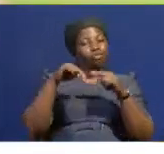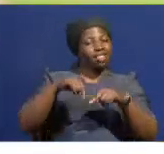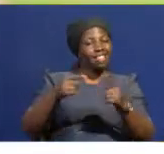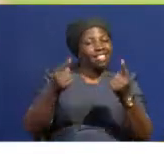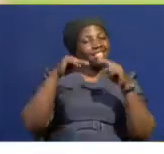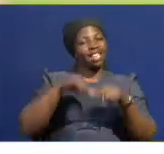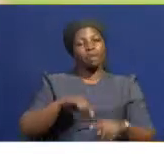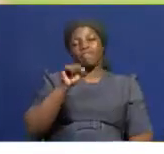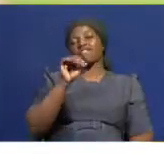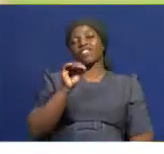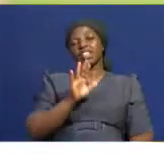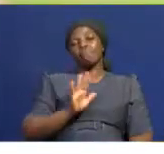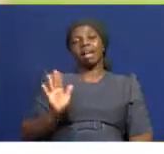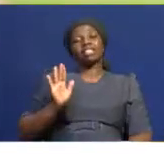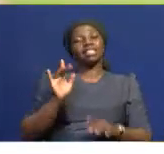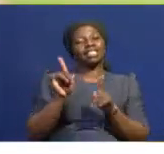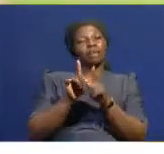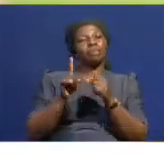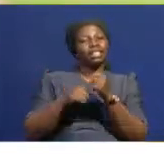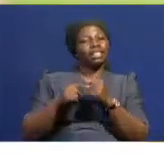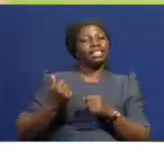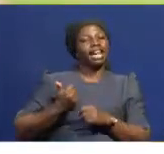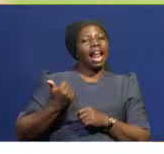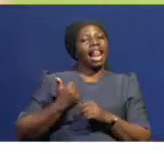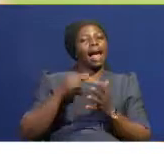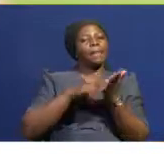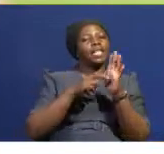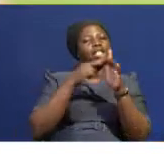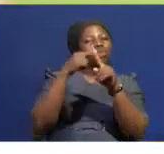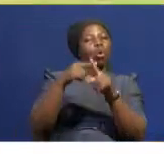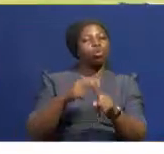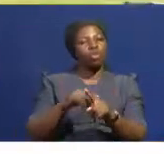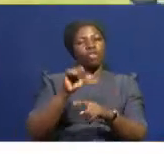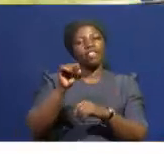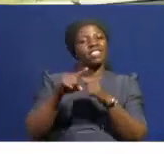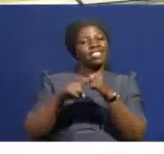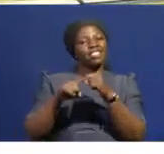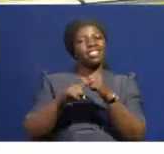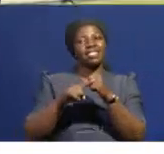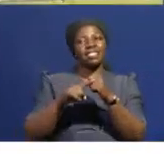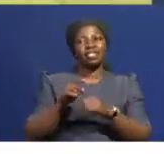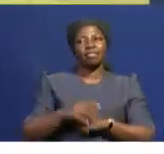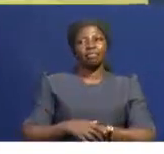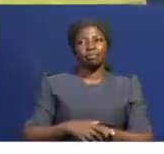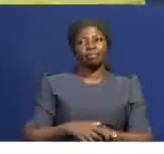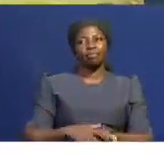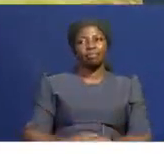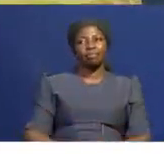walikuja 50 na wasichana 6 ambayo total inakuja 56.